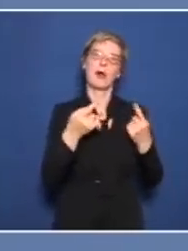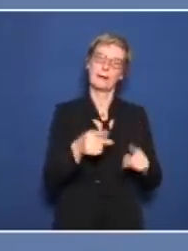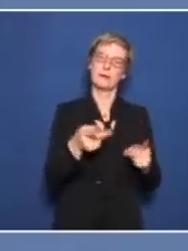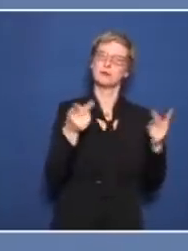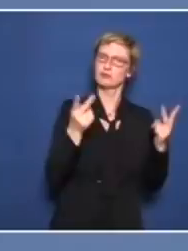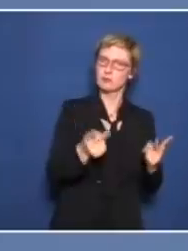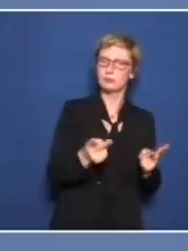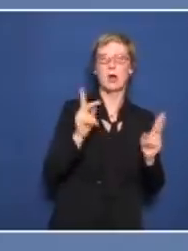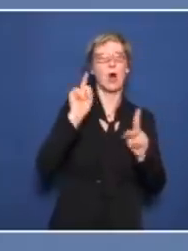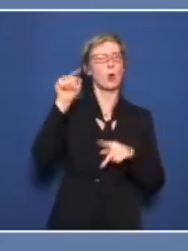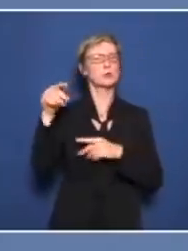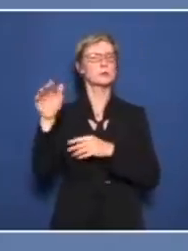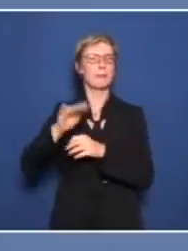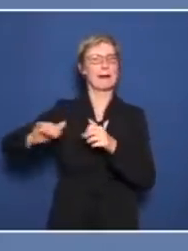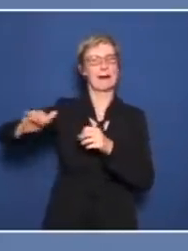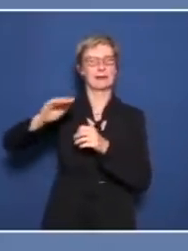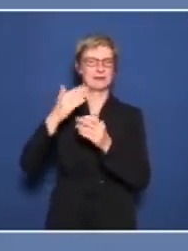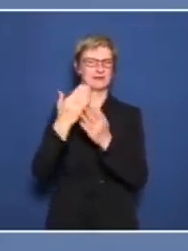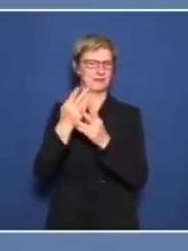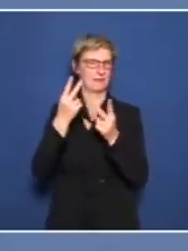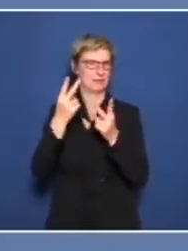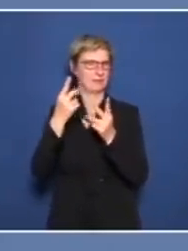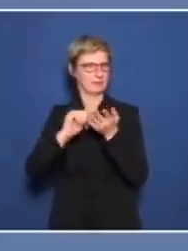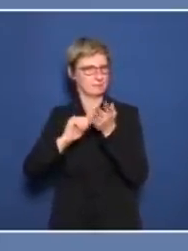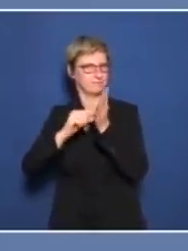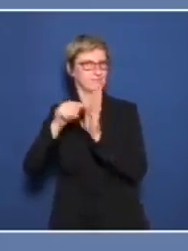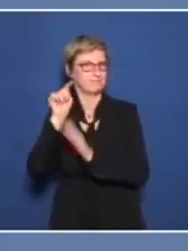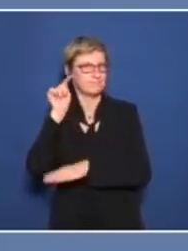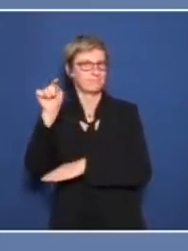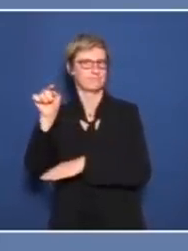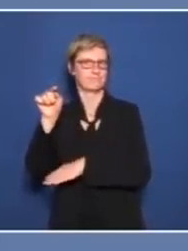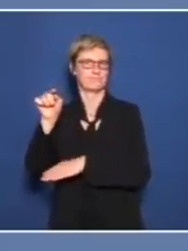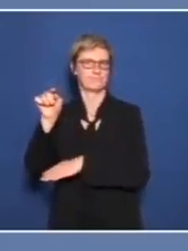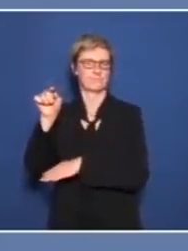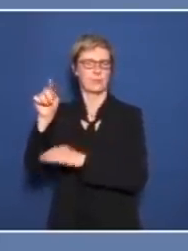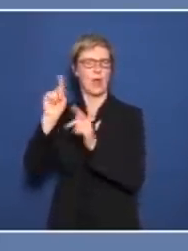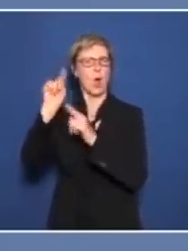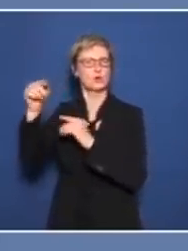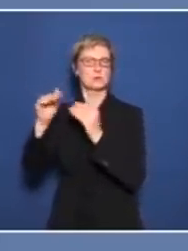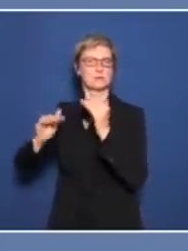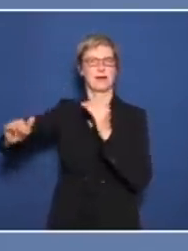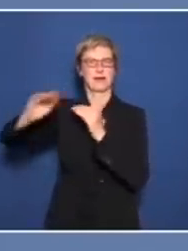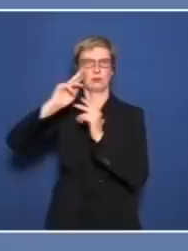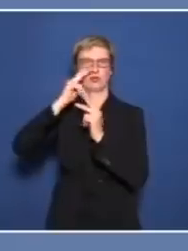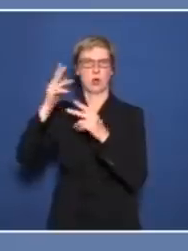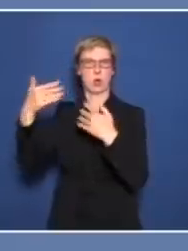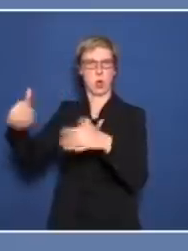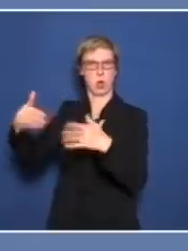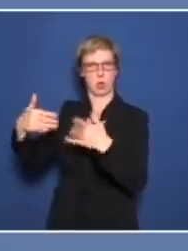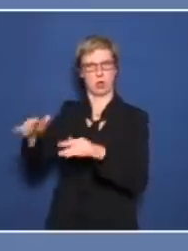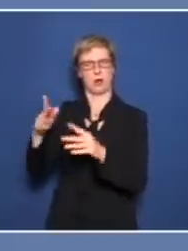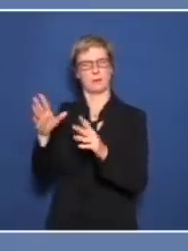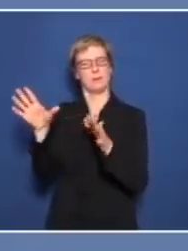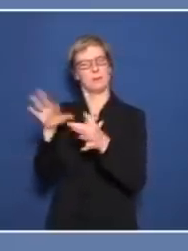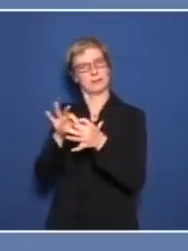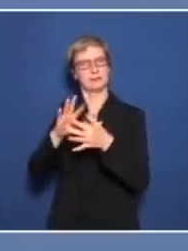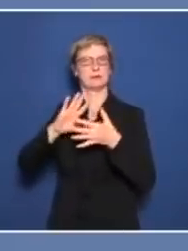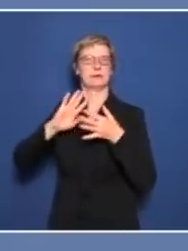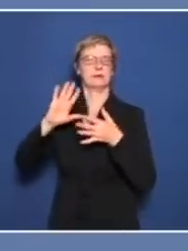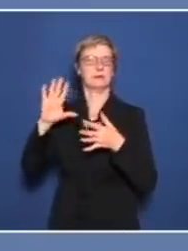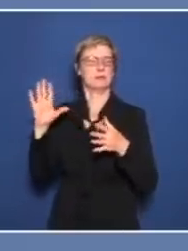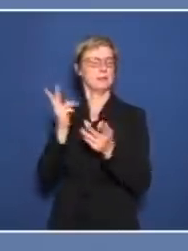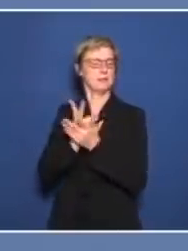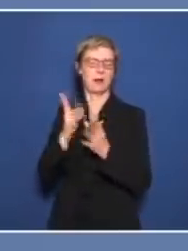etwa Außenbereiche, das finde ich einfach sehr wichtig, den Fokus da vor allem zu haben, jetzt bei den ersten Öffnungsschritten testgestützt auch öffnen